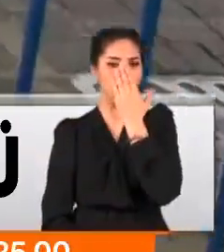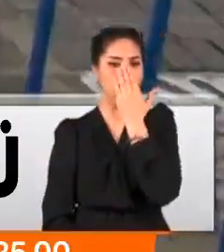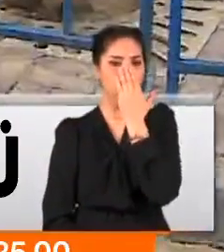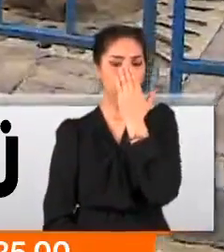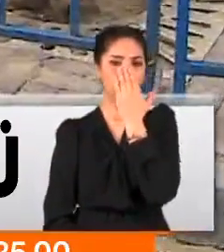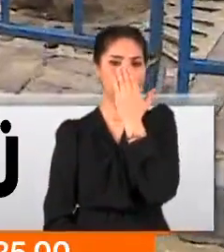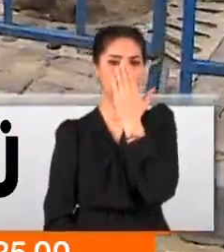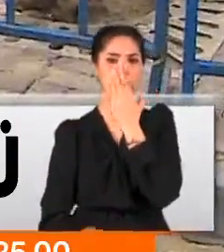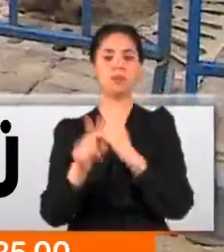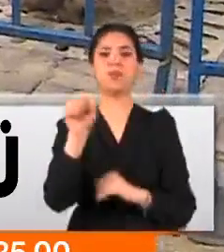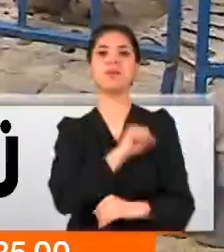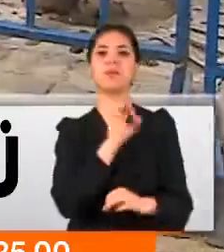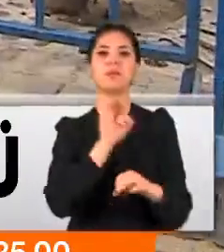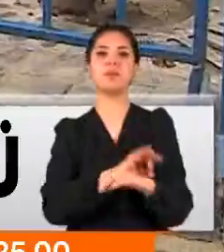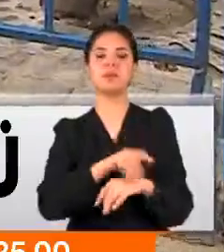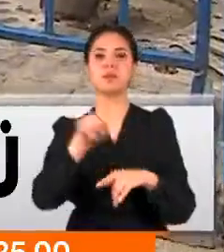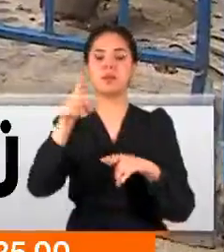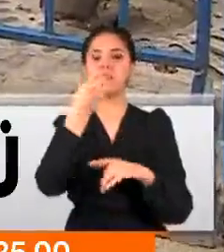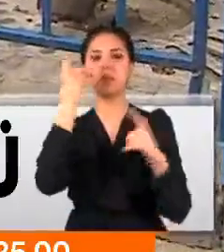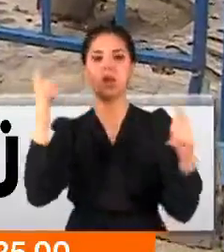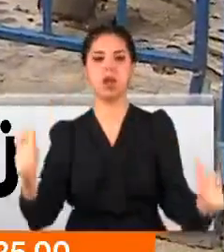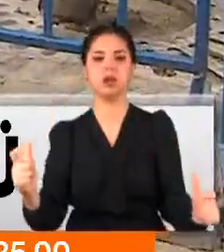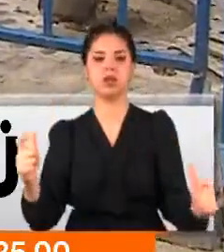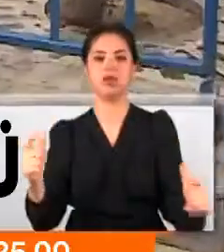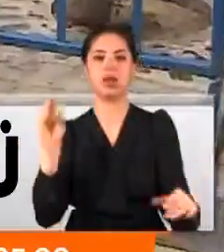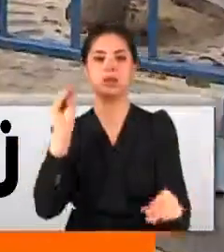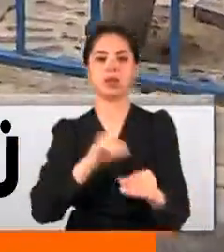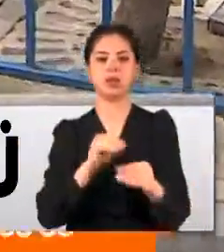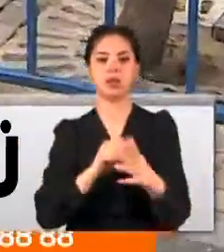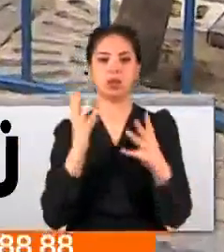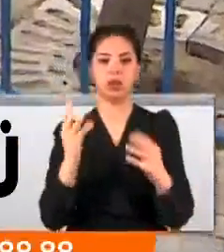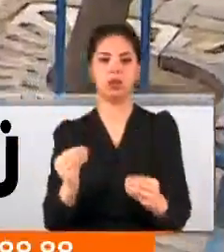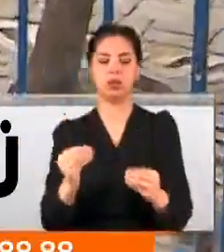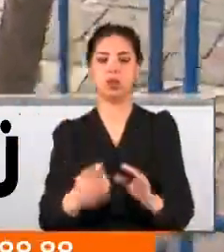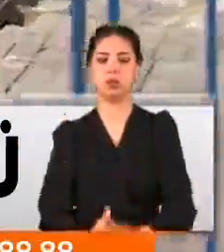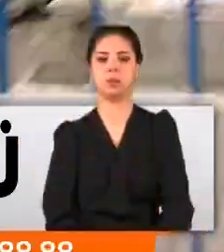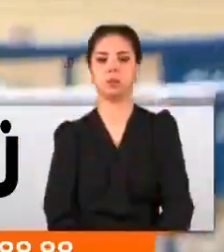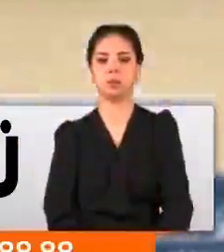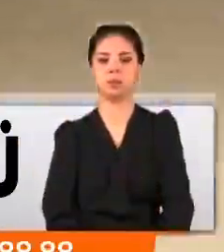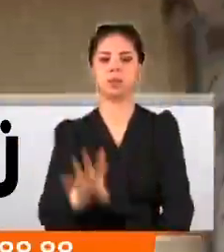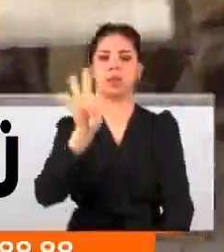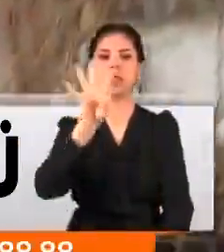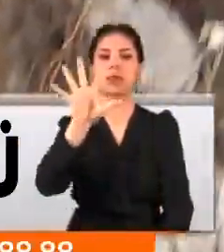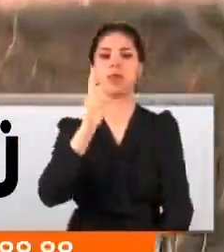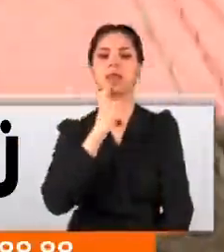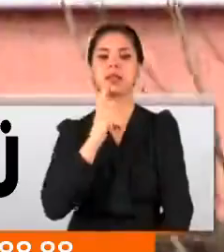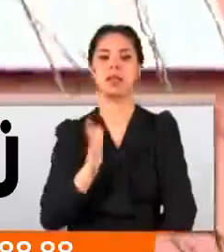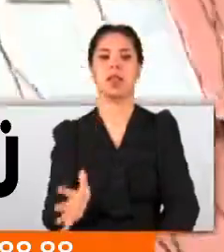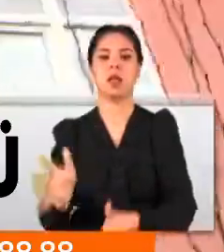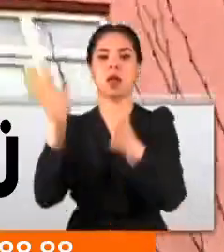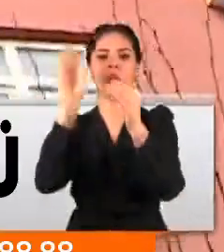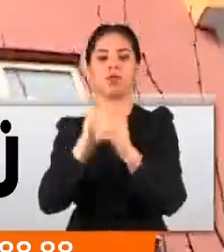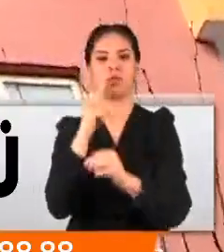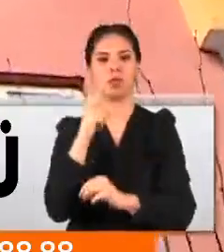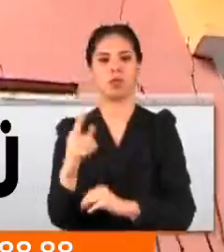yukarıda kaldım. O korku dolu anlar burada. Bahçelievler Siyavuşpaşa Mahallesi Küçük Çınar Sokak'taki 45 yıllık Yavaş Apartmanı'nda